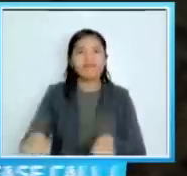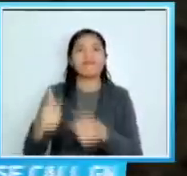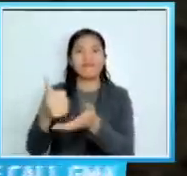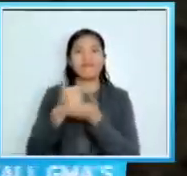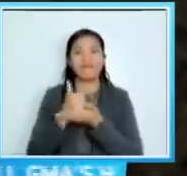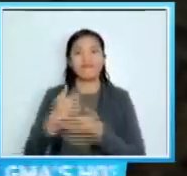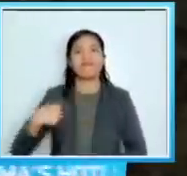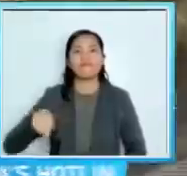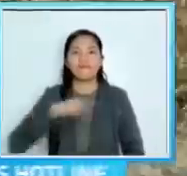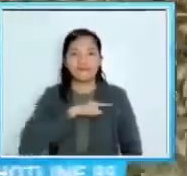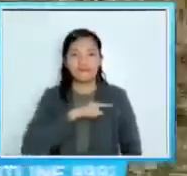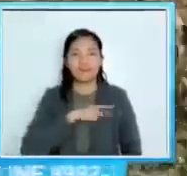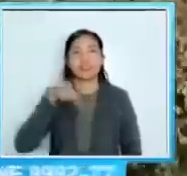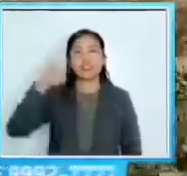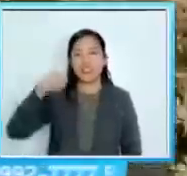kami, nangailangan ng tulong.